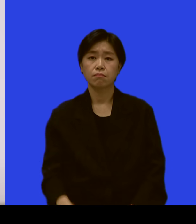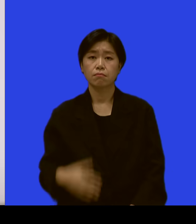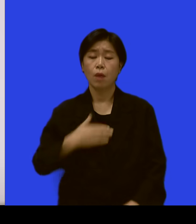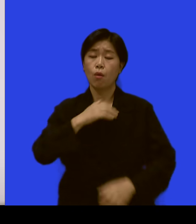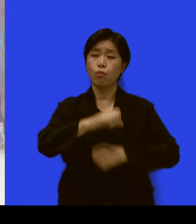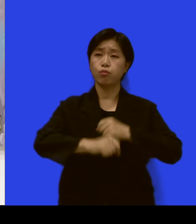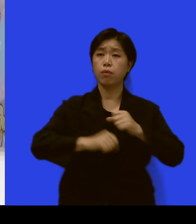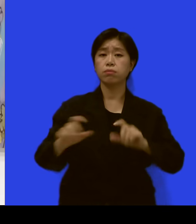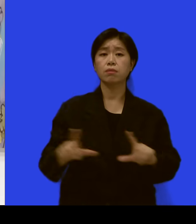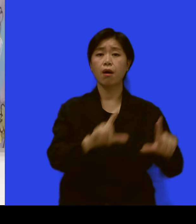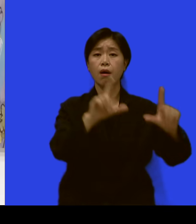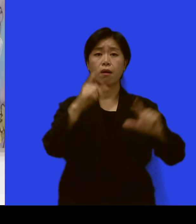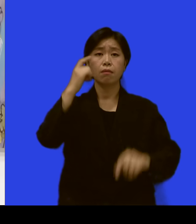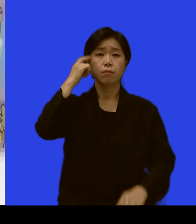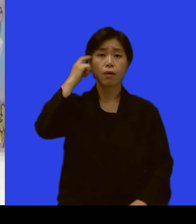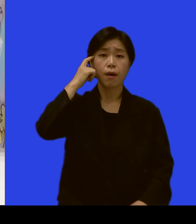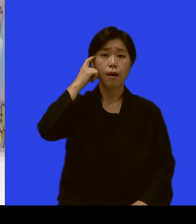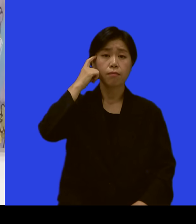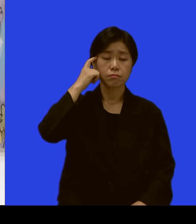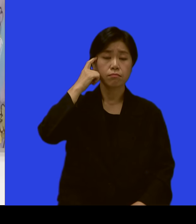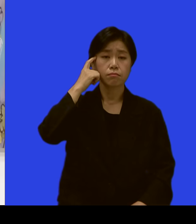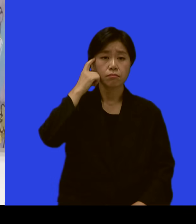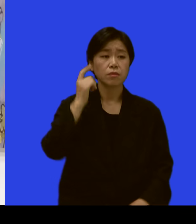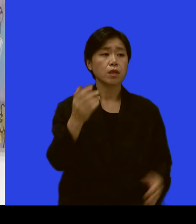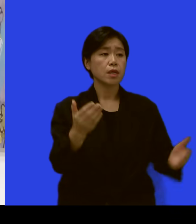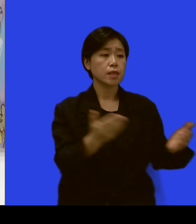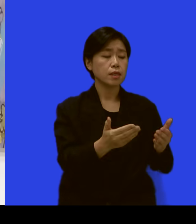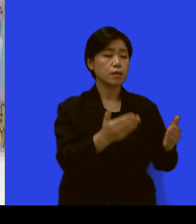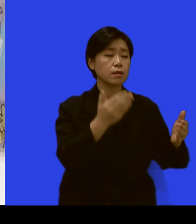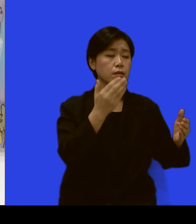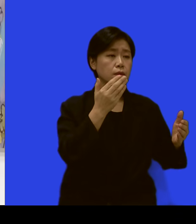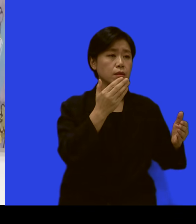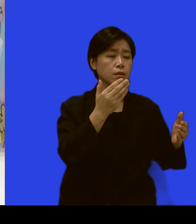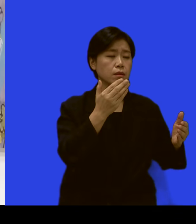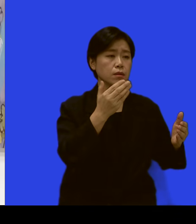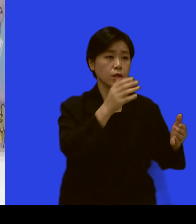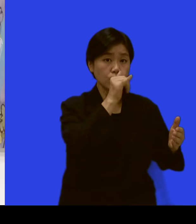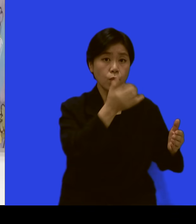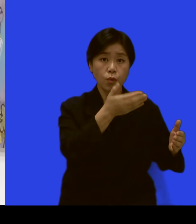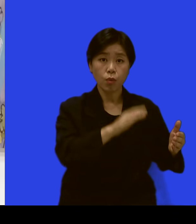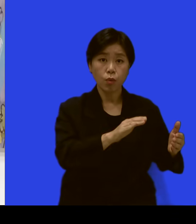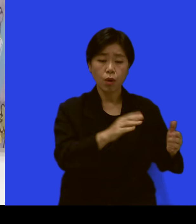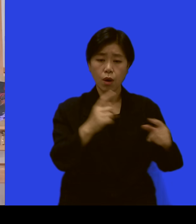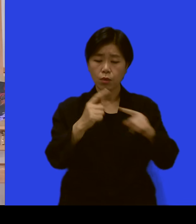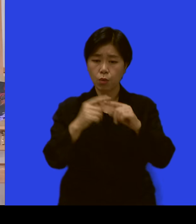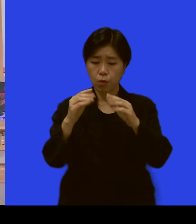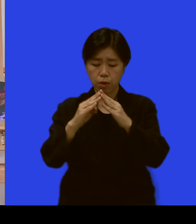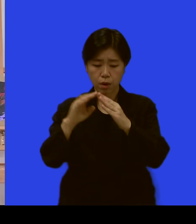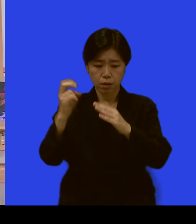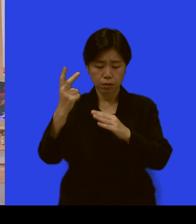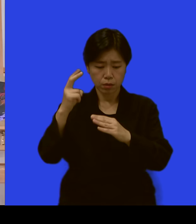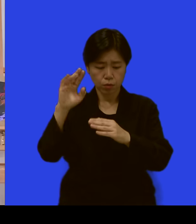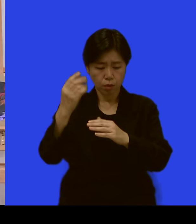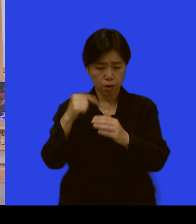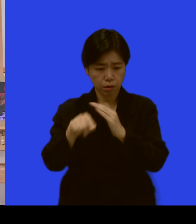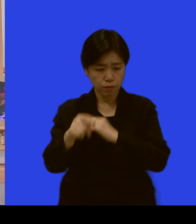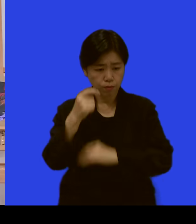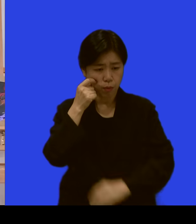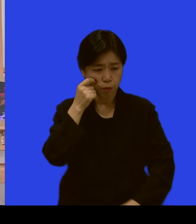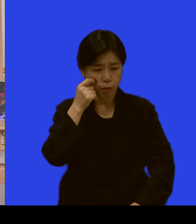여기까지 왔는데 돌아갈 수 없겠다라는 그런 두려움, 공포, 그래서 여기서